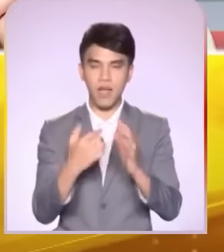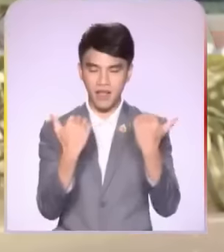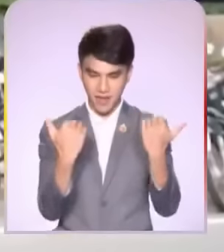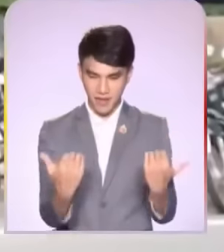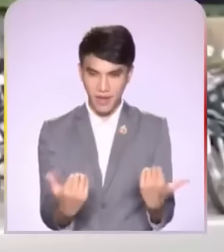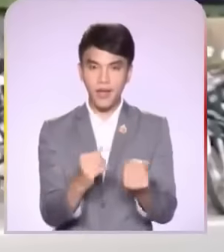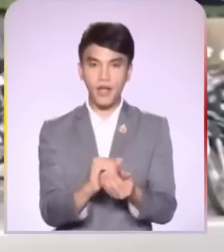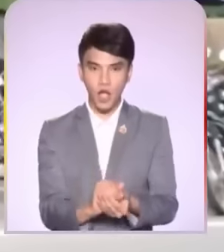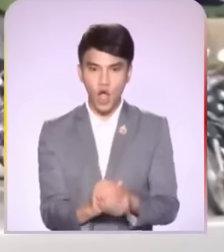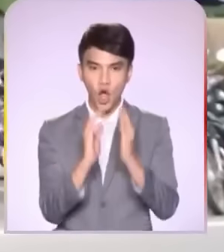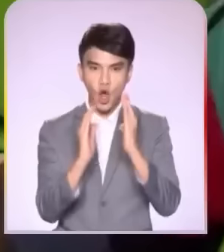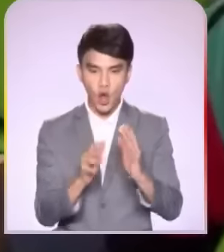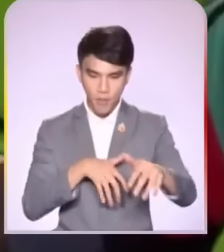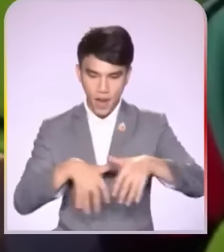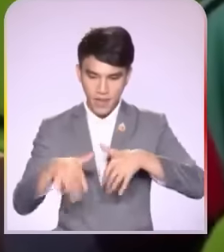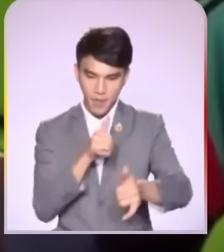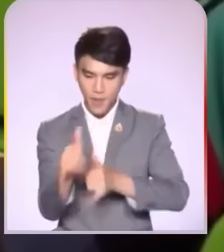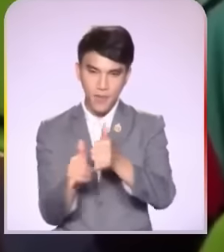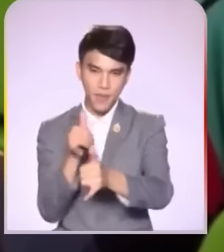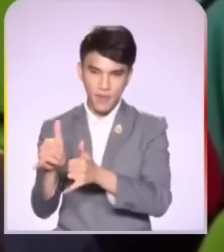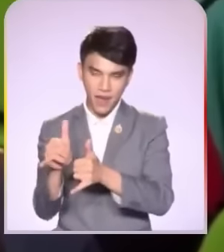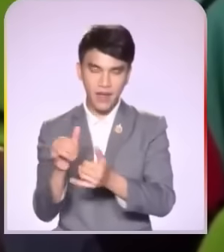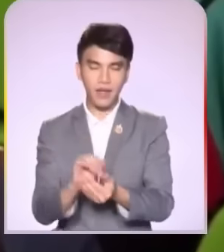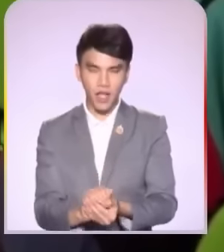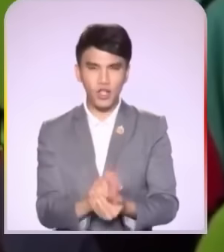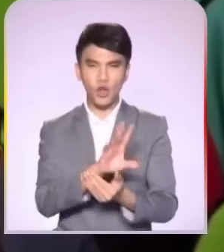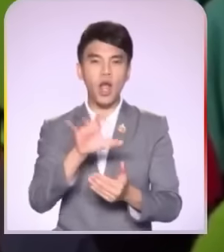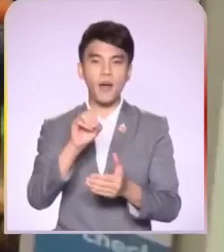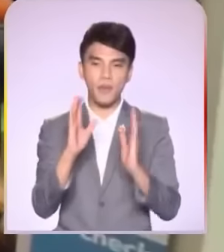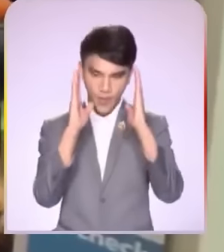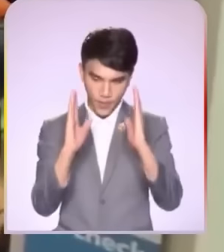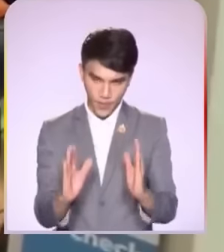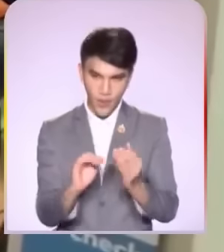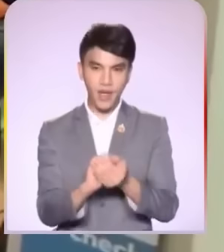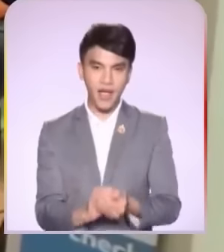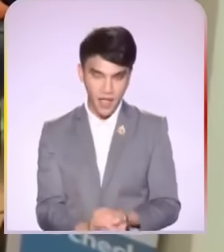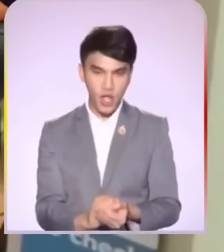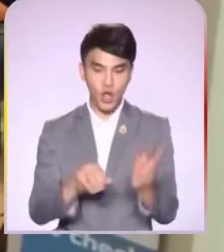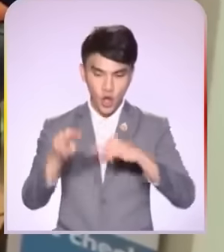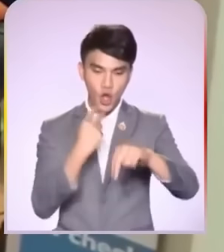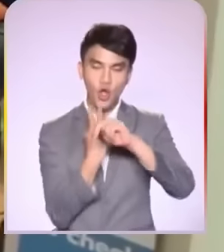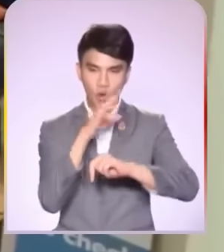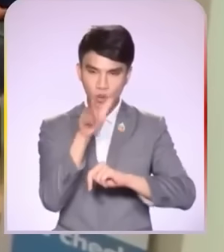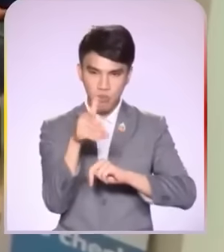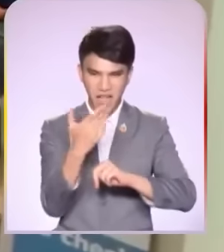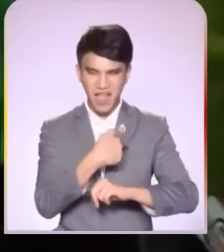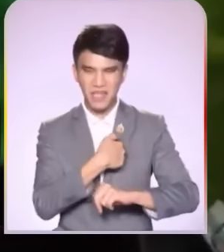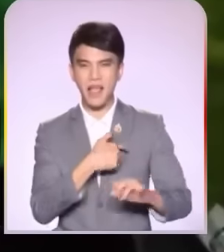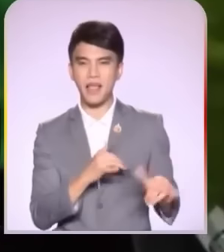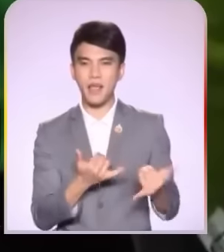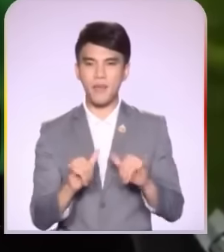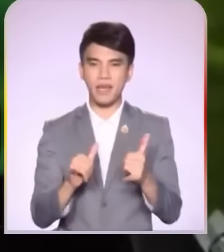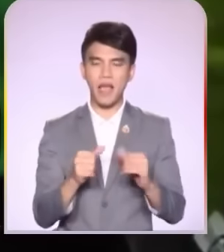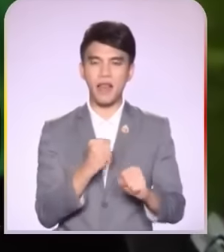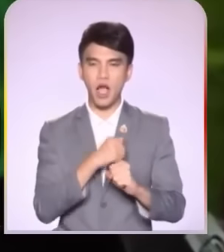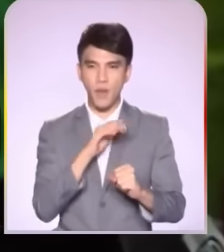งนี้มีคนมาประชาชนเนี่ยวันนึงเนี่ยประมาณสัก250คนเลยบ้างก็มาตรวจสอบว่าเอ๊ะไม่มั่นใจผูกบัญ